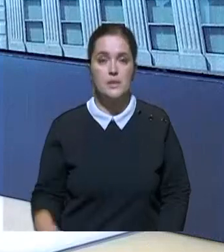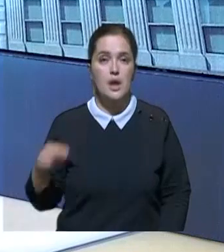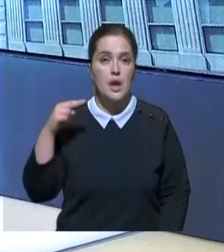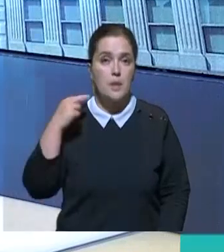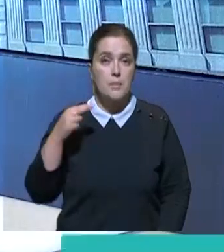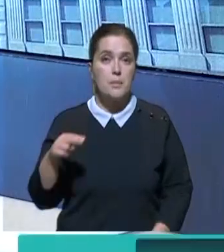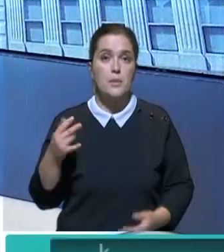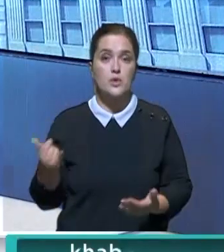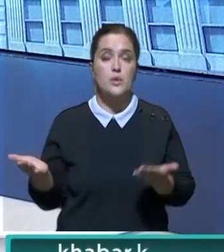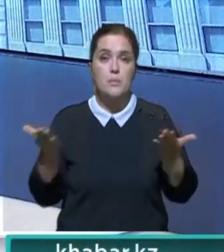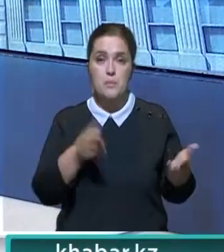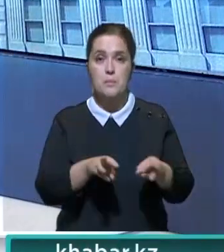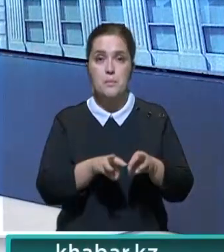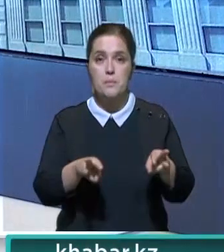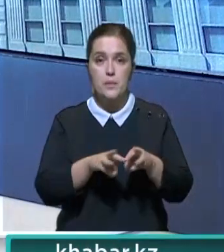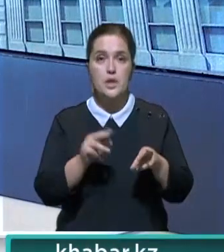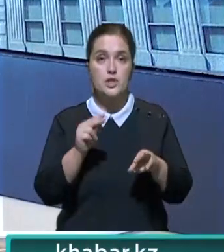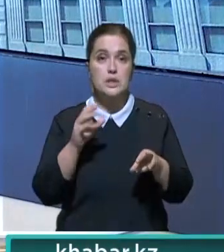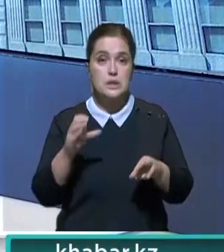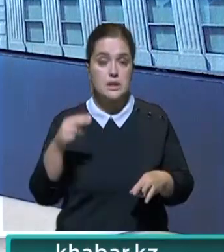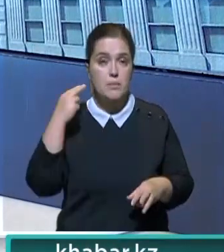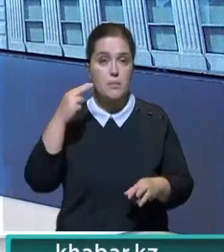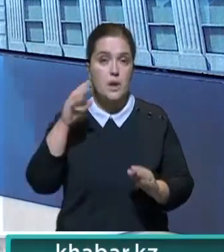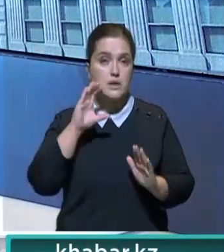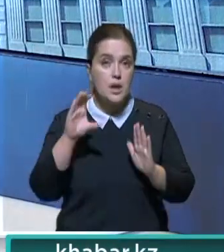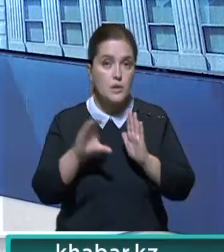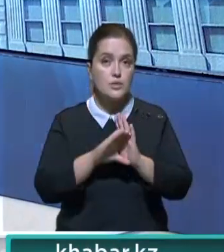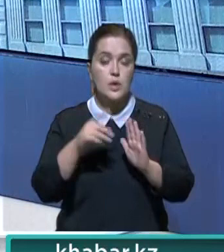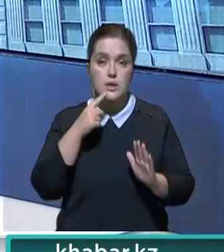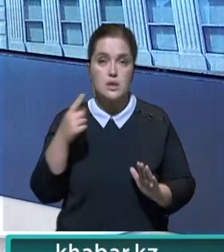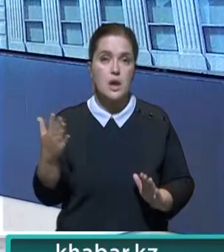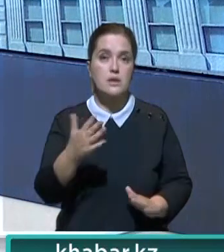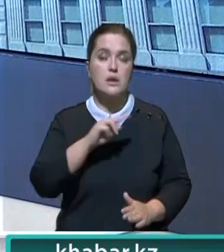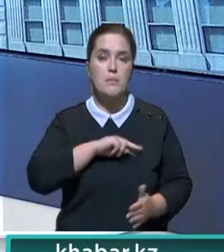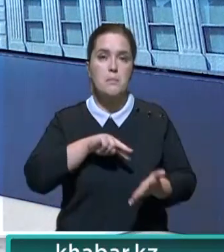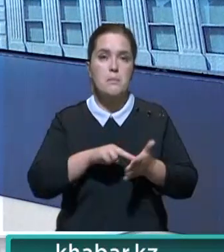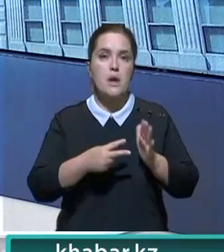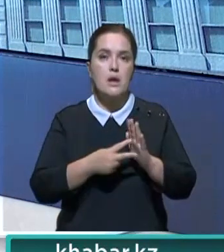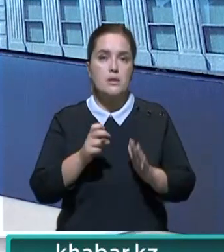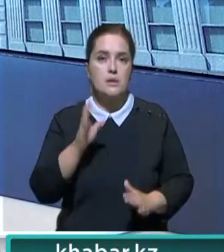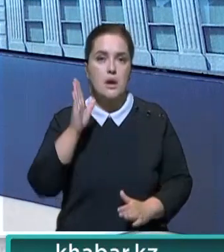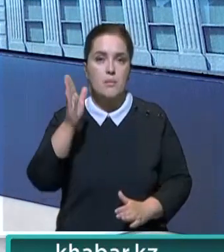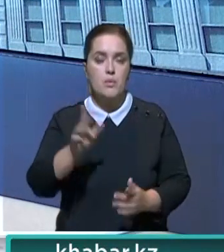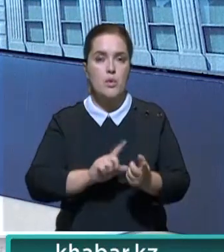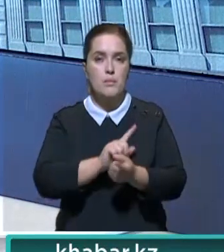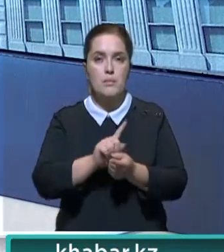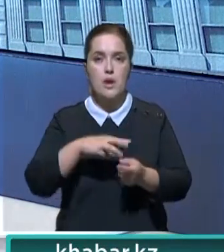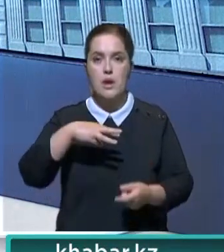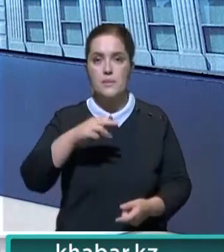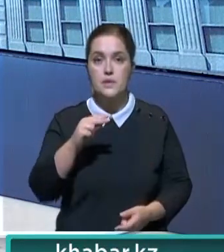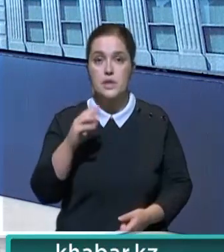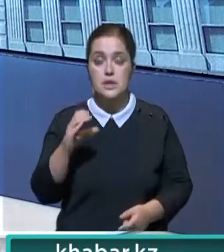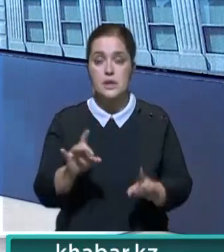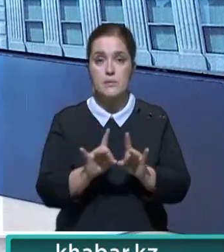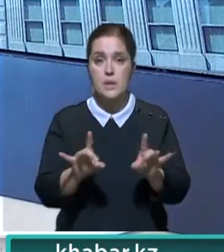Касым-Жомарт Токаев принял министра по чрезвычайным ситуациям. Президент заслушал доклад о работе и планах ведомства предстоящей трансформации МЧС.